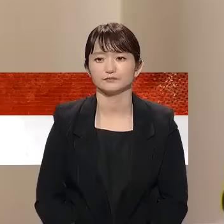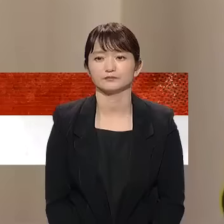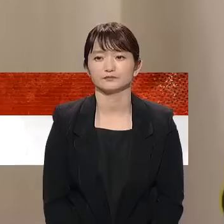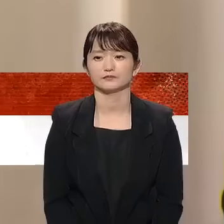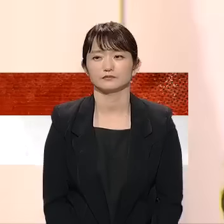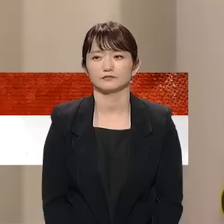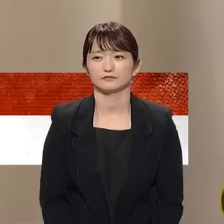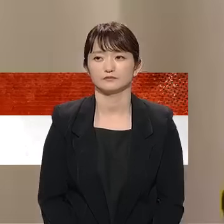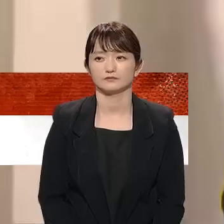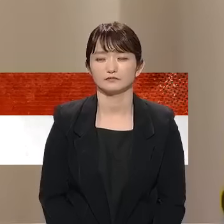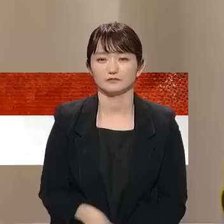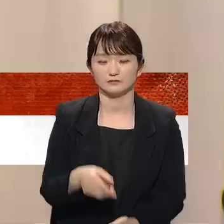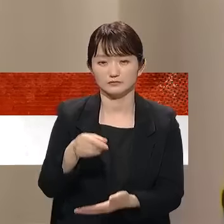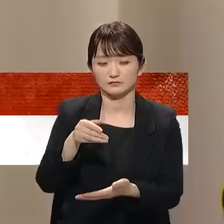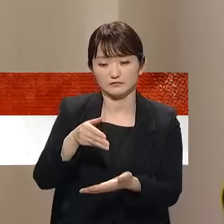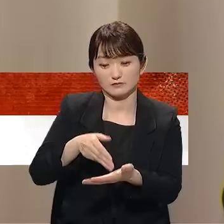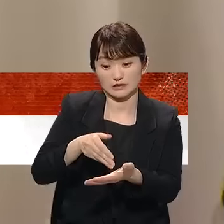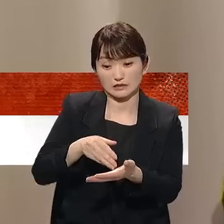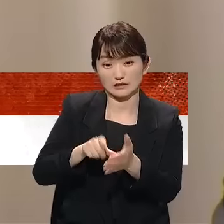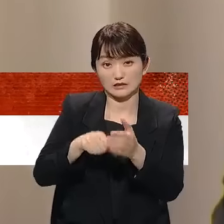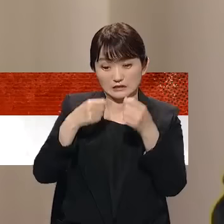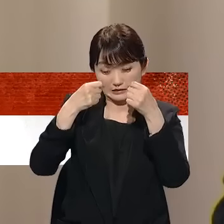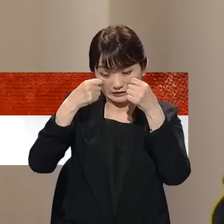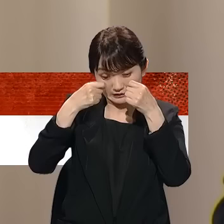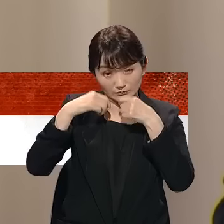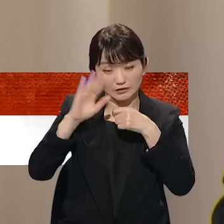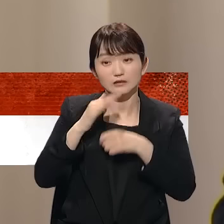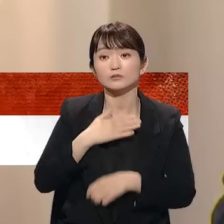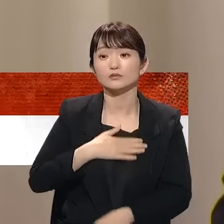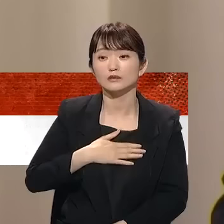눈물이 안 날 줄 알았어요. 진짜.